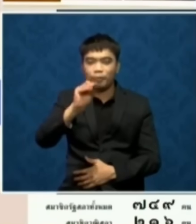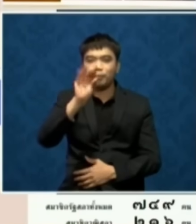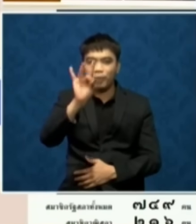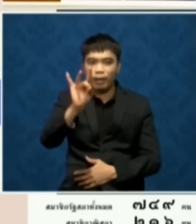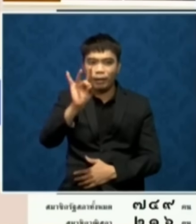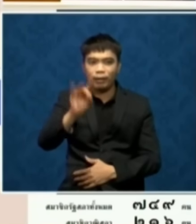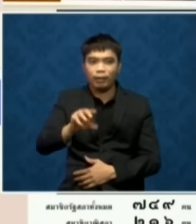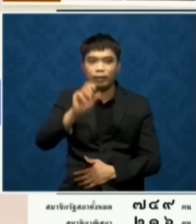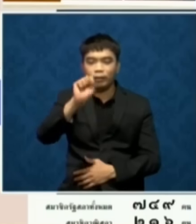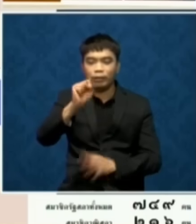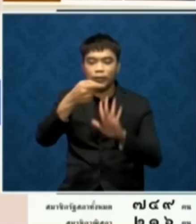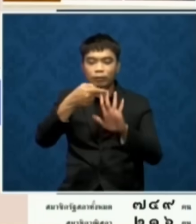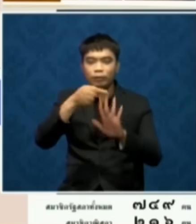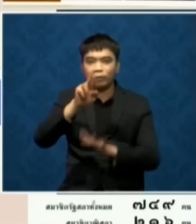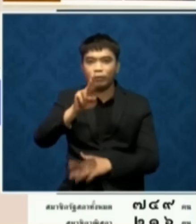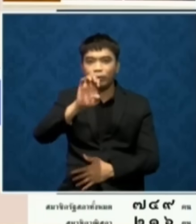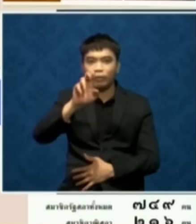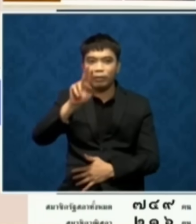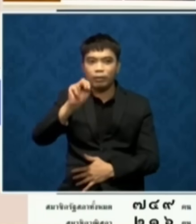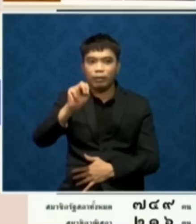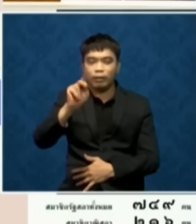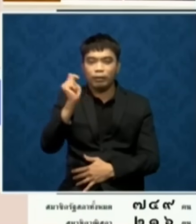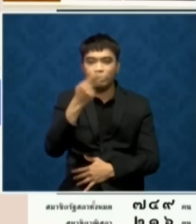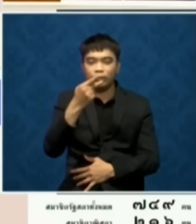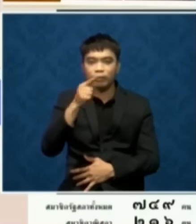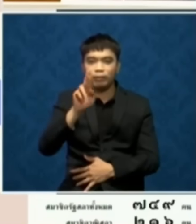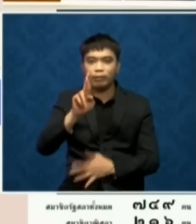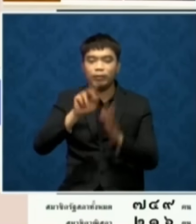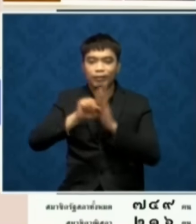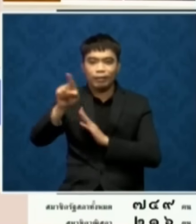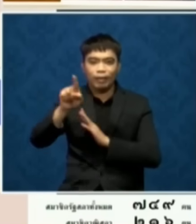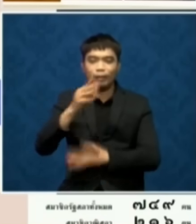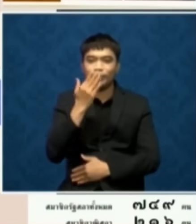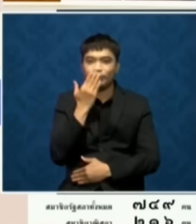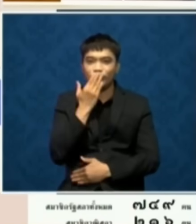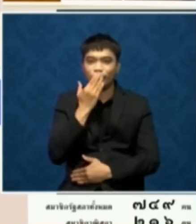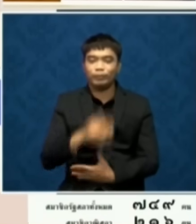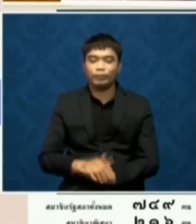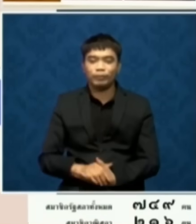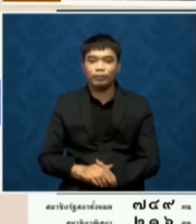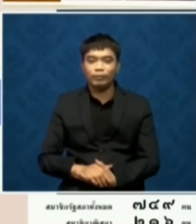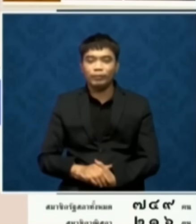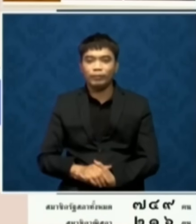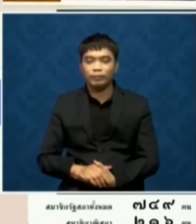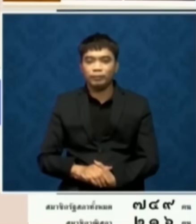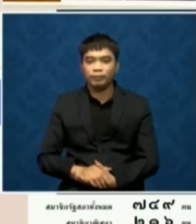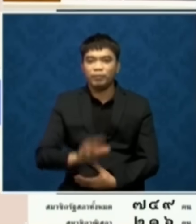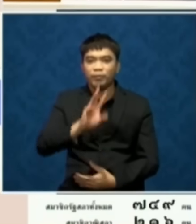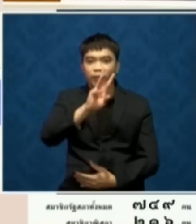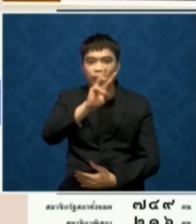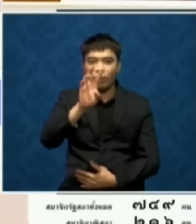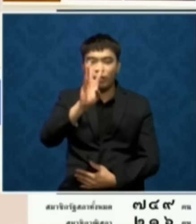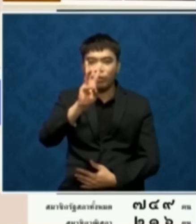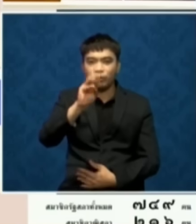เสียงไม่เห็นชอบ122เสียงแบ่งเป็นส.ส. 103เสียงและส.ว. 19เสียงงดออกเสียง137